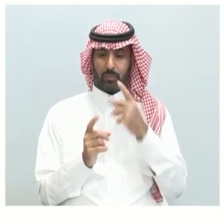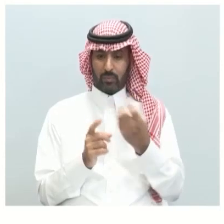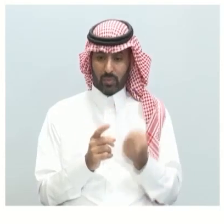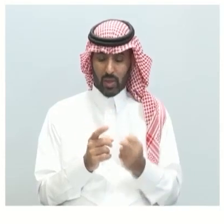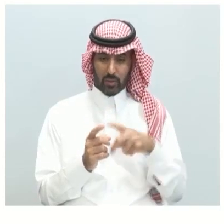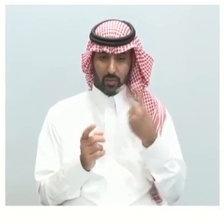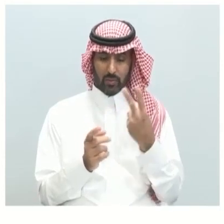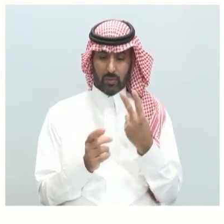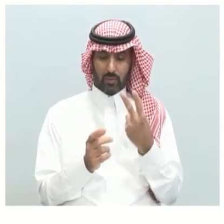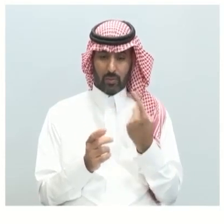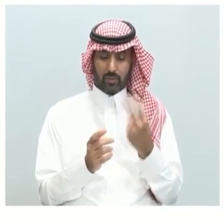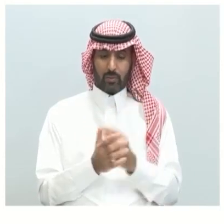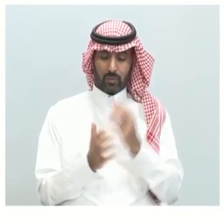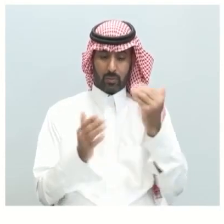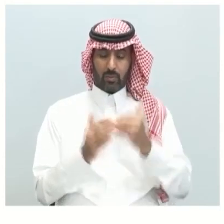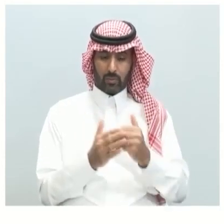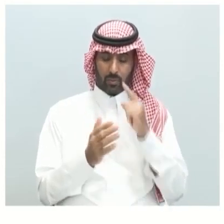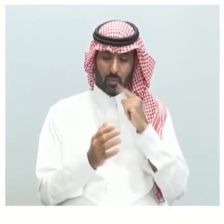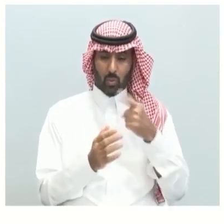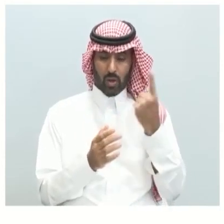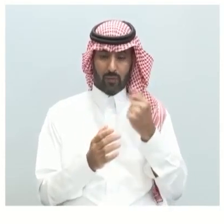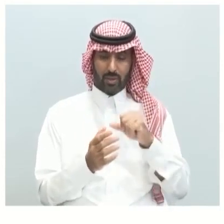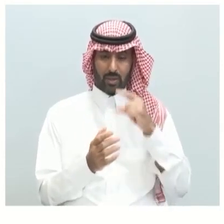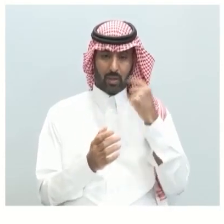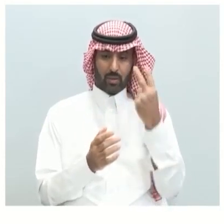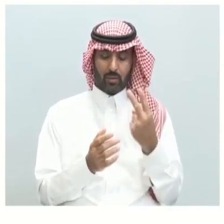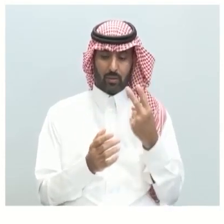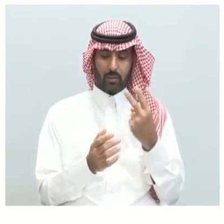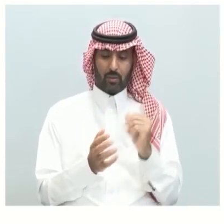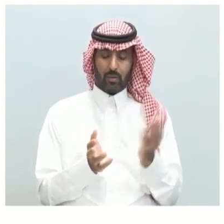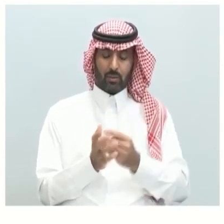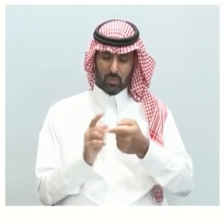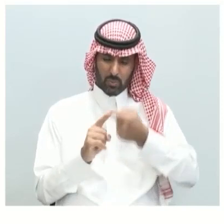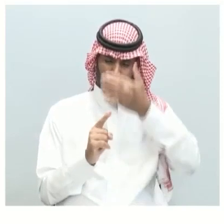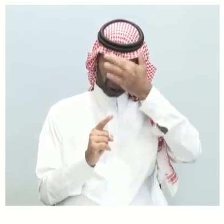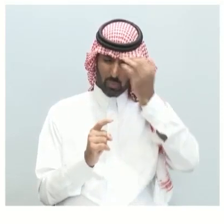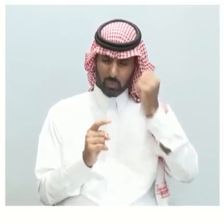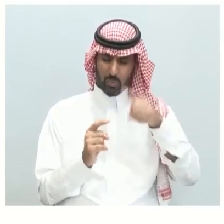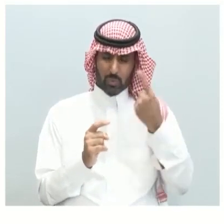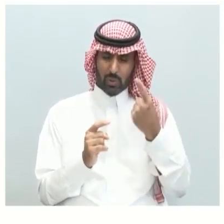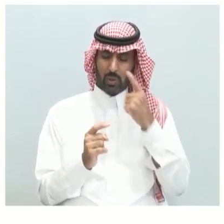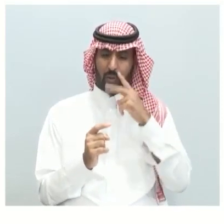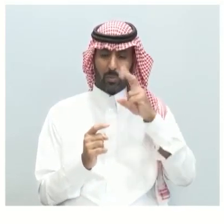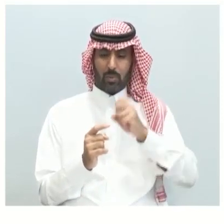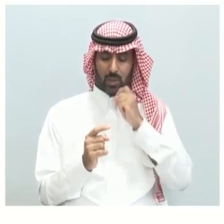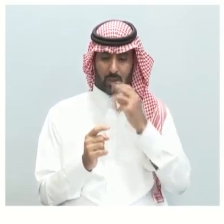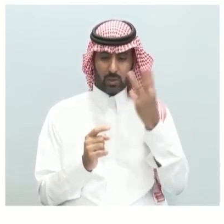الثاني لاحظ الضغط الثاني موجود في المساله 1.2 ودرجه الحراره الاولى